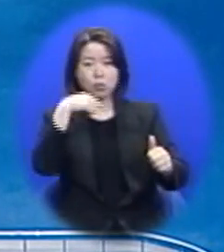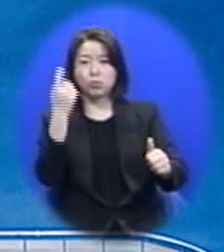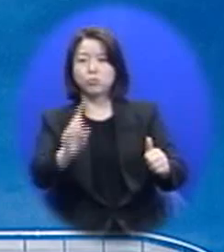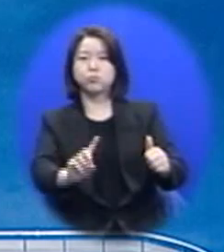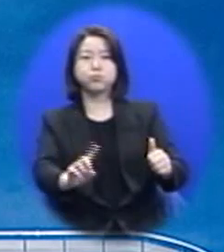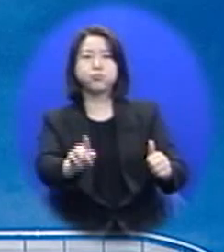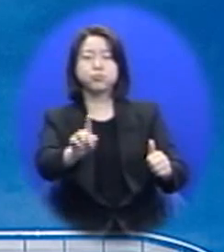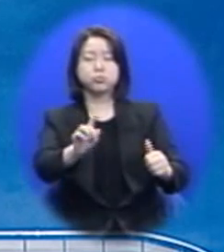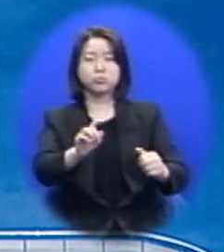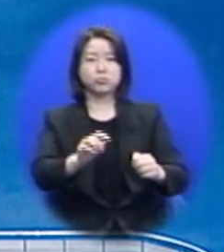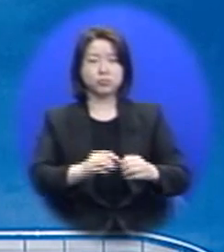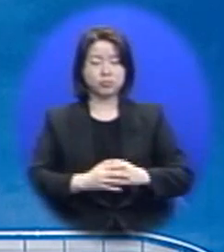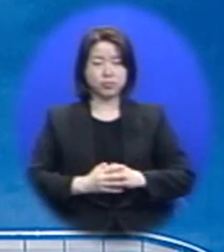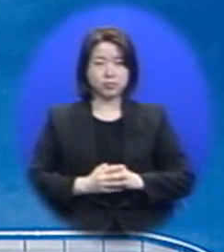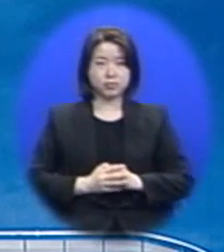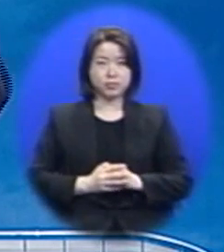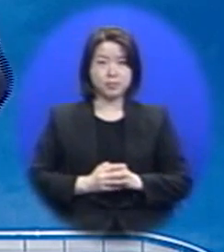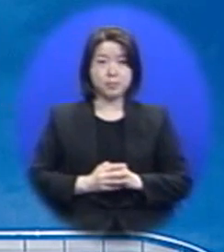모양이냐.